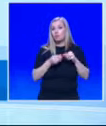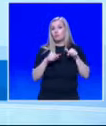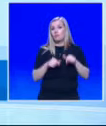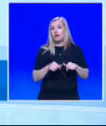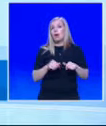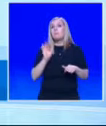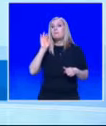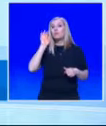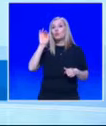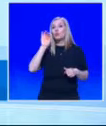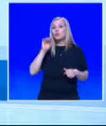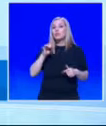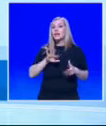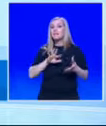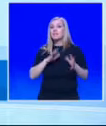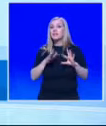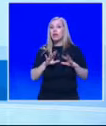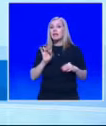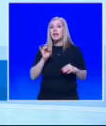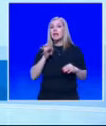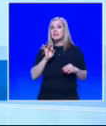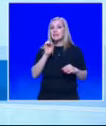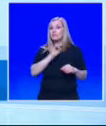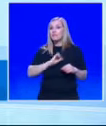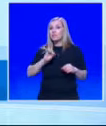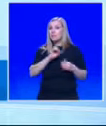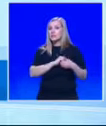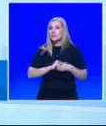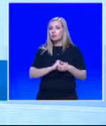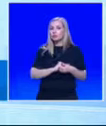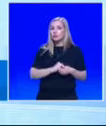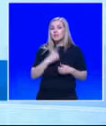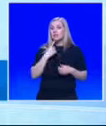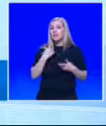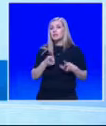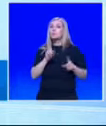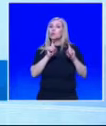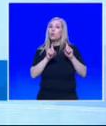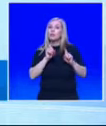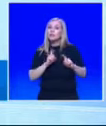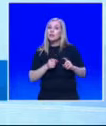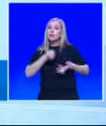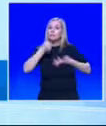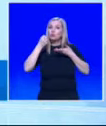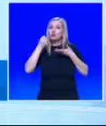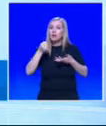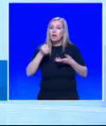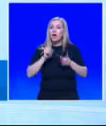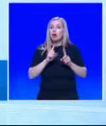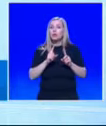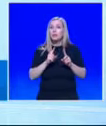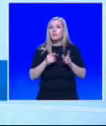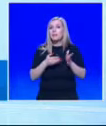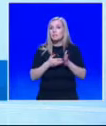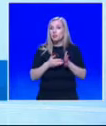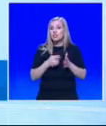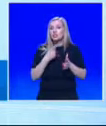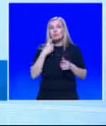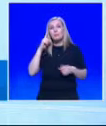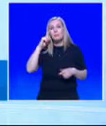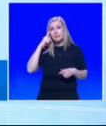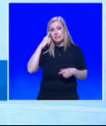за евентуална рецесия в Европейския съюз. И затова бих коментирал и бюджета, ако не възразявате, защото ми се струва,